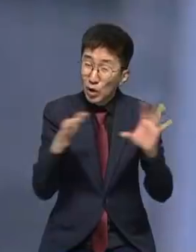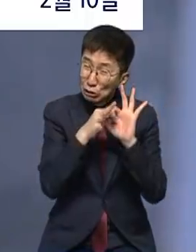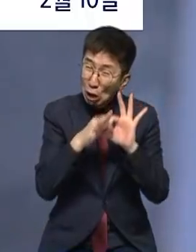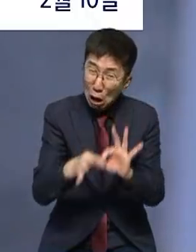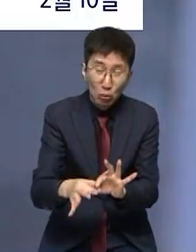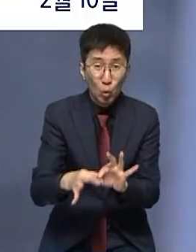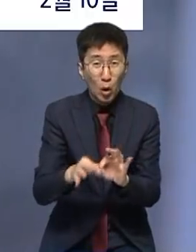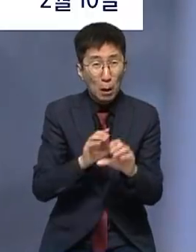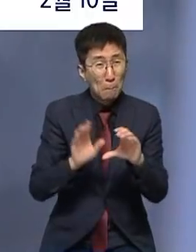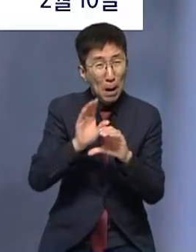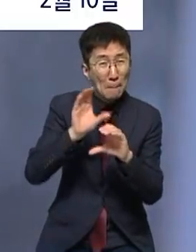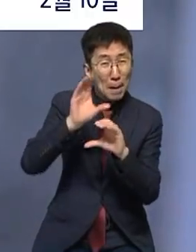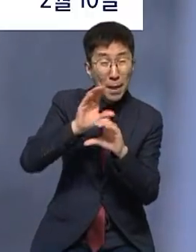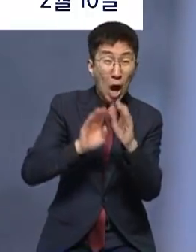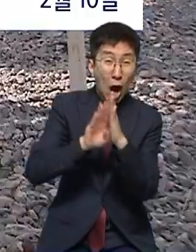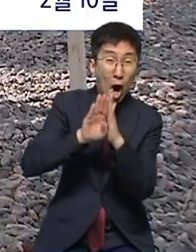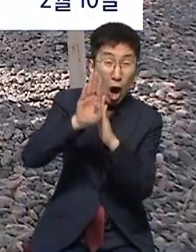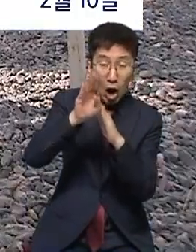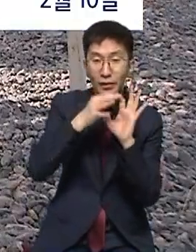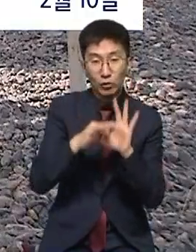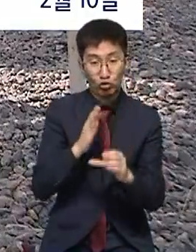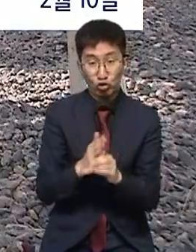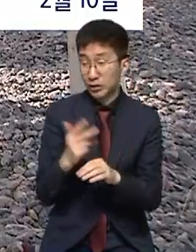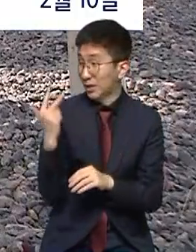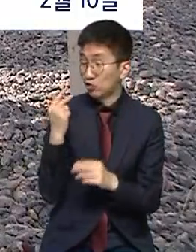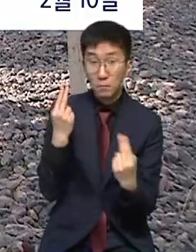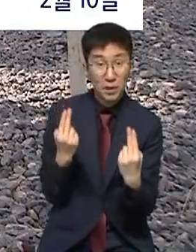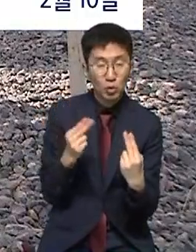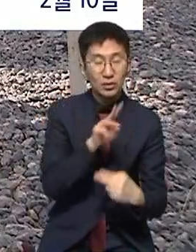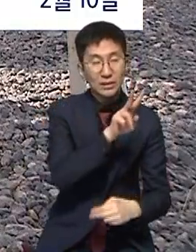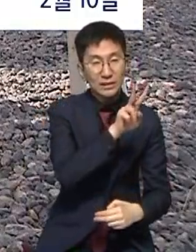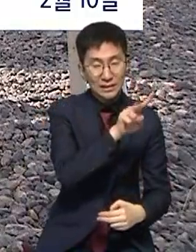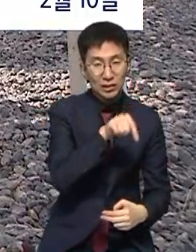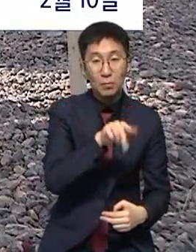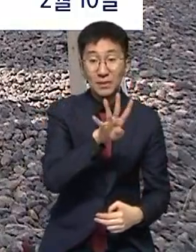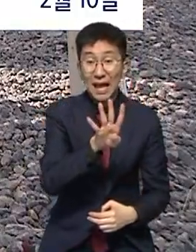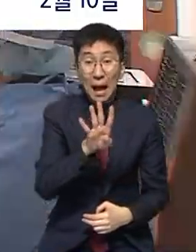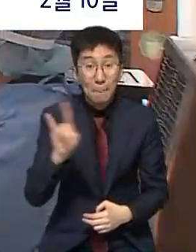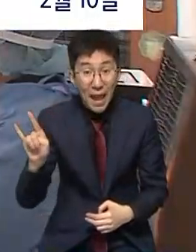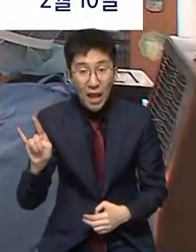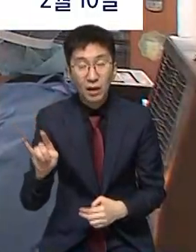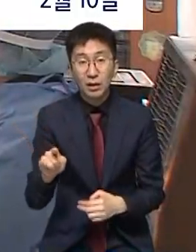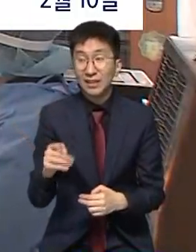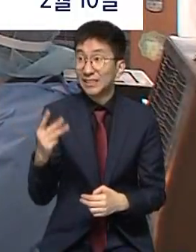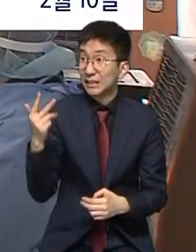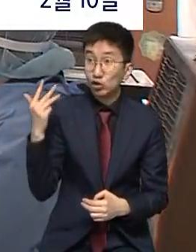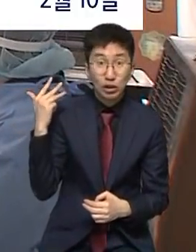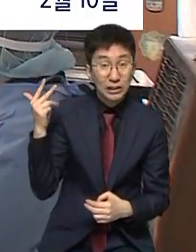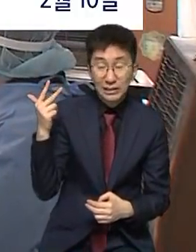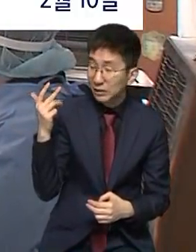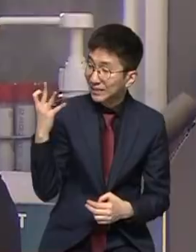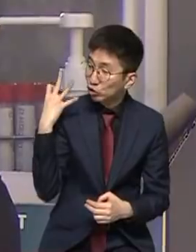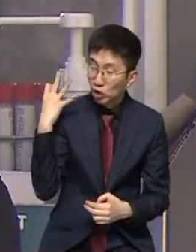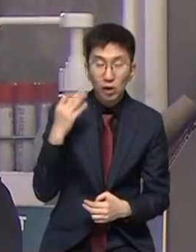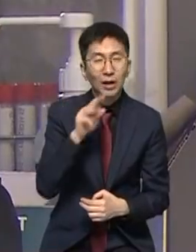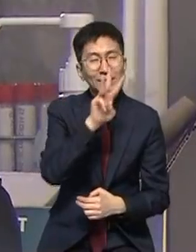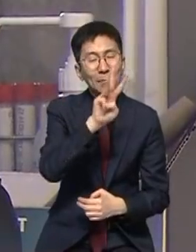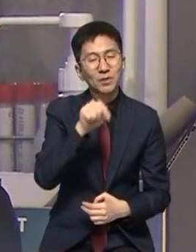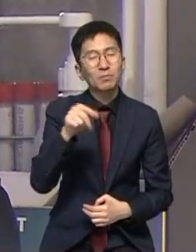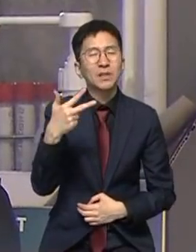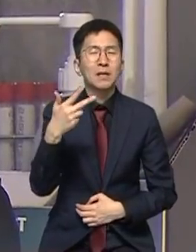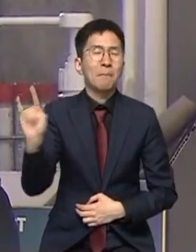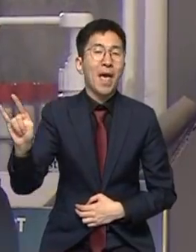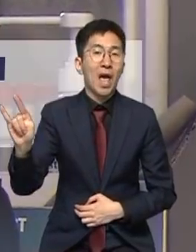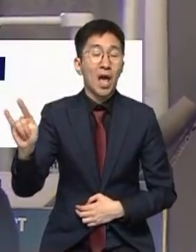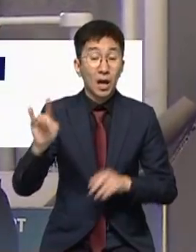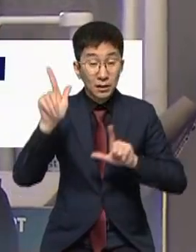바꿨습니다 일주일 전과 비교해 입점 4배 2주 전의 3.7 배에 달합니다 국가수리과학연구소 는 이런